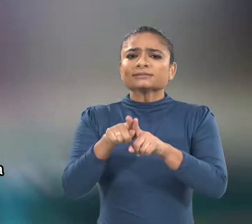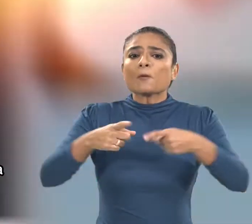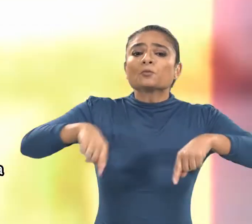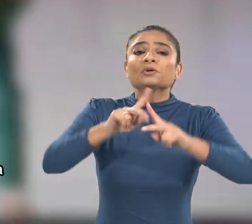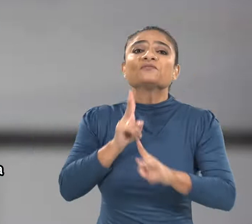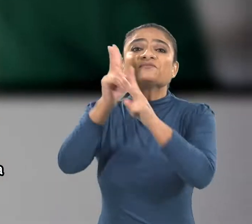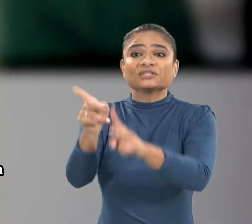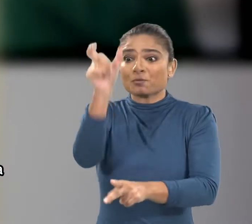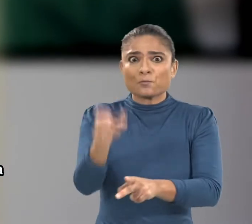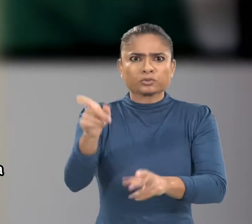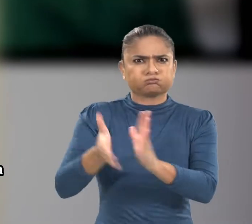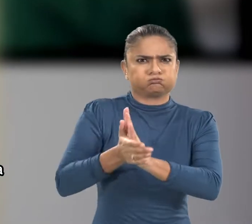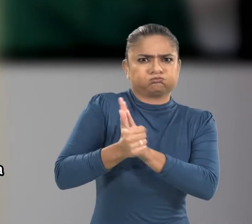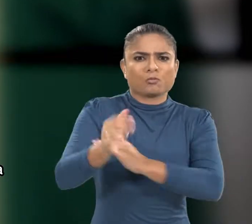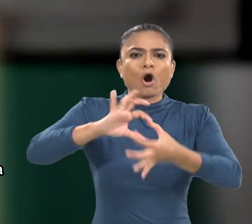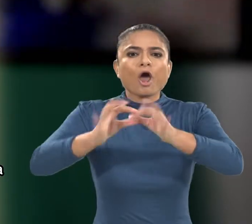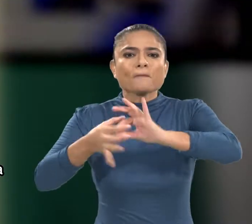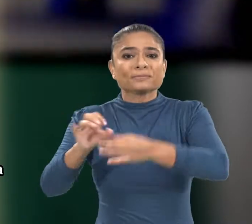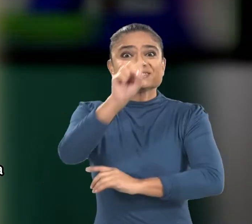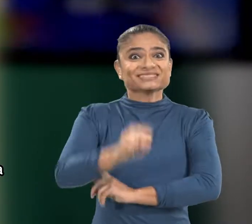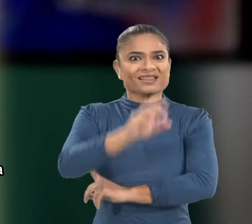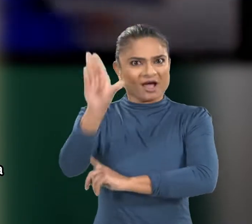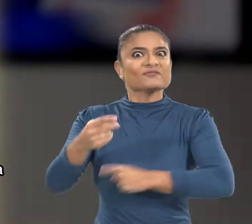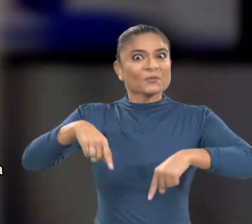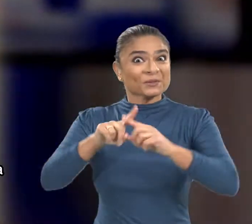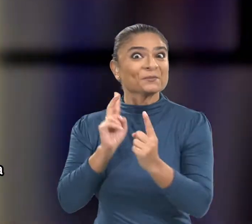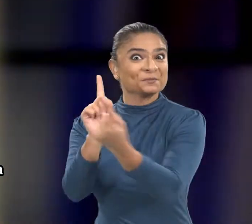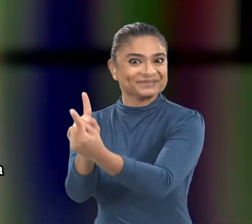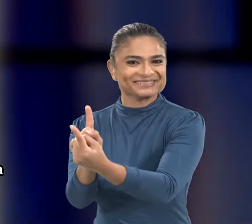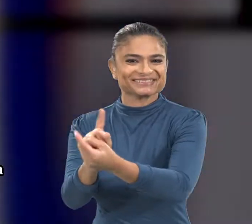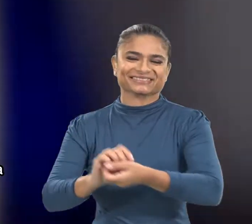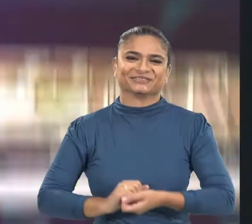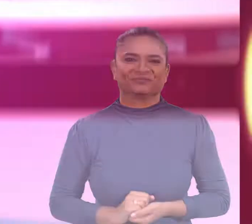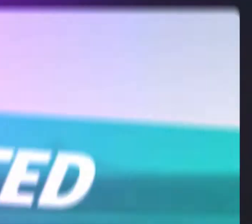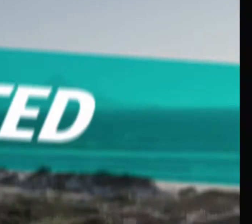We visit the Special Olympics South Africa and meet with some medal winners.